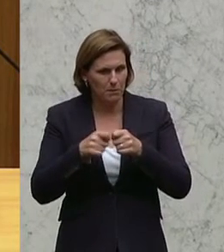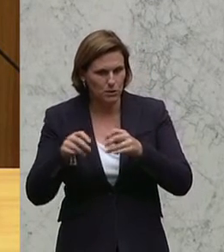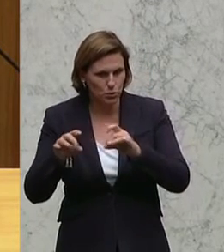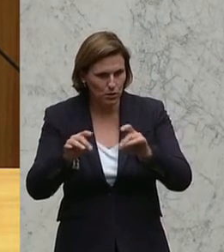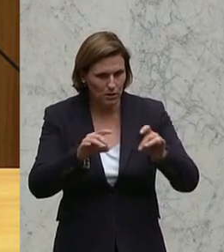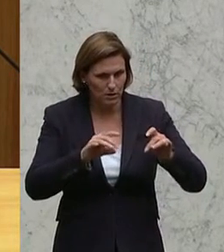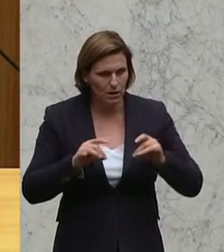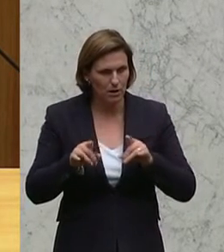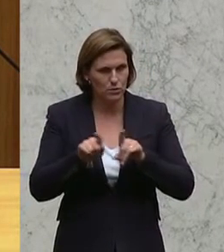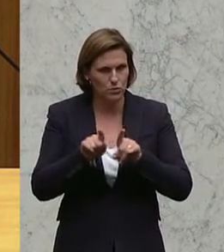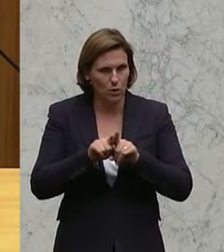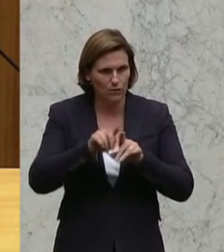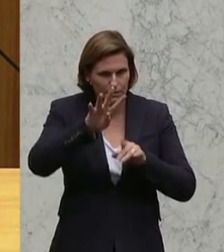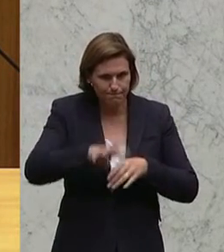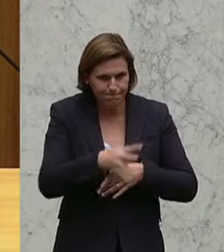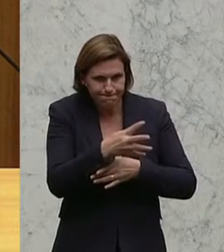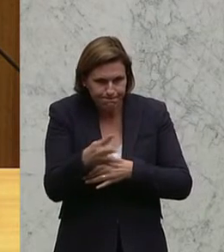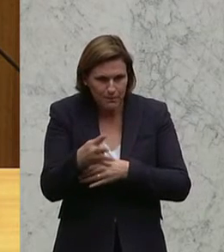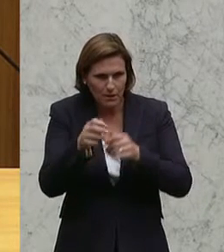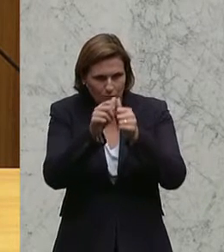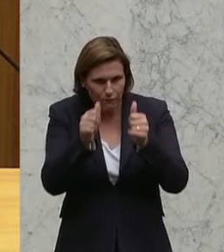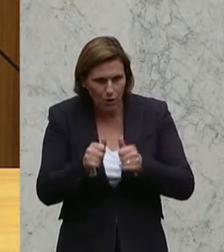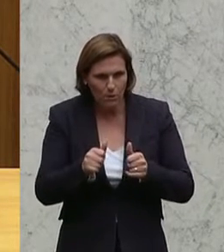Vermessungstätigkeiten unter Kataster in Form von